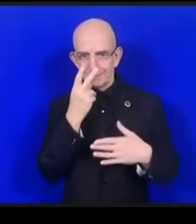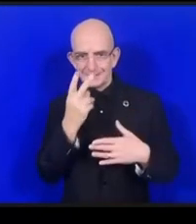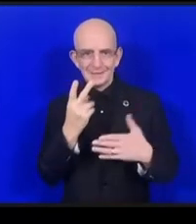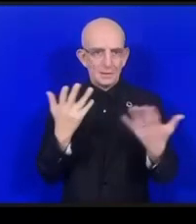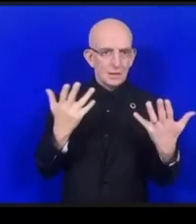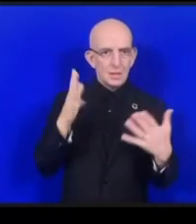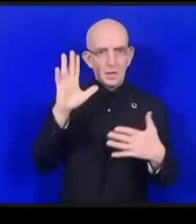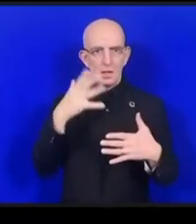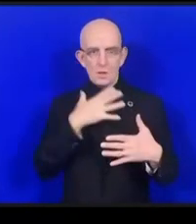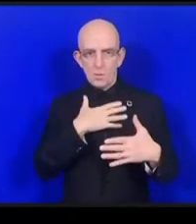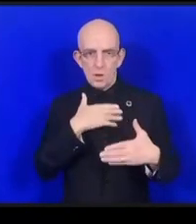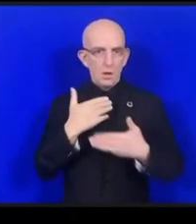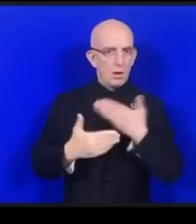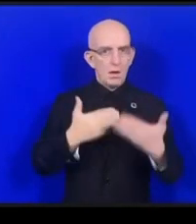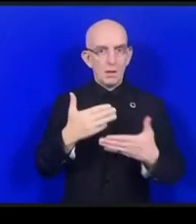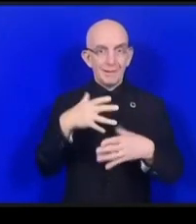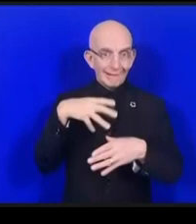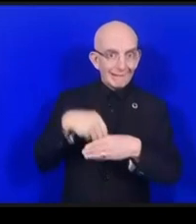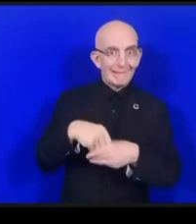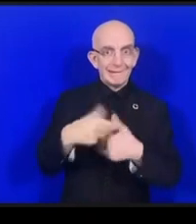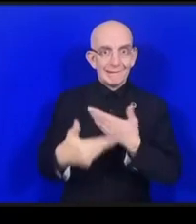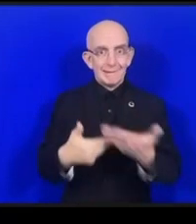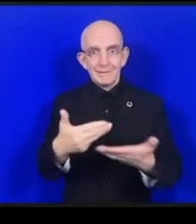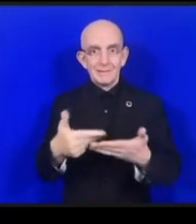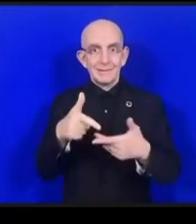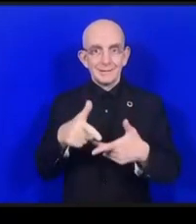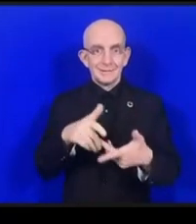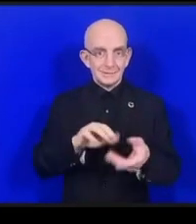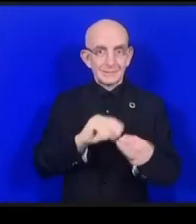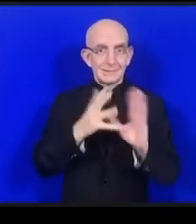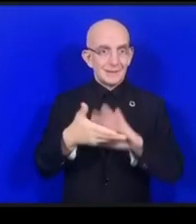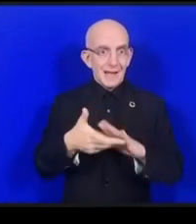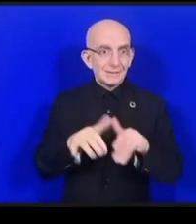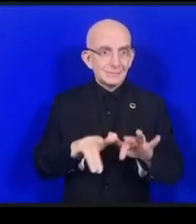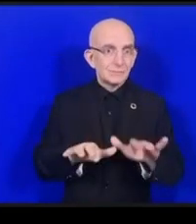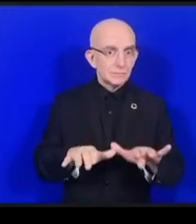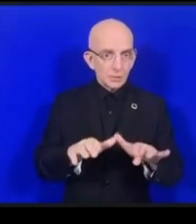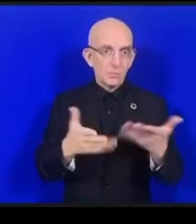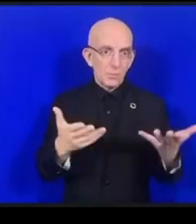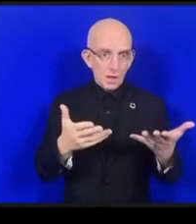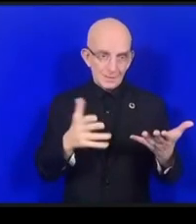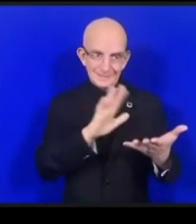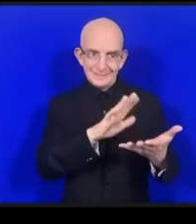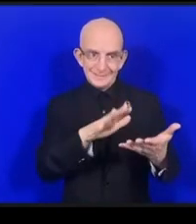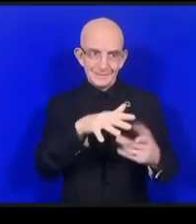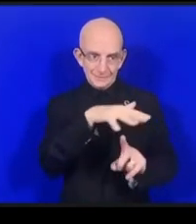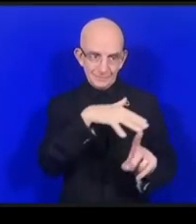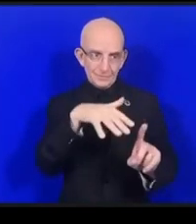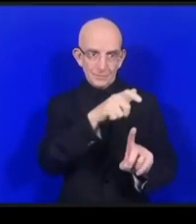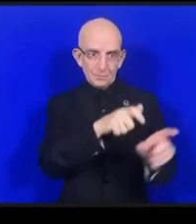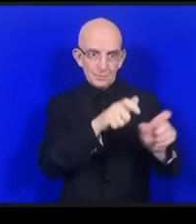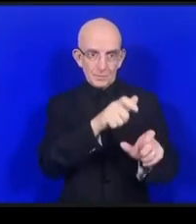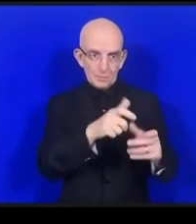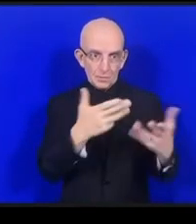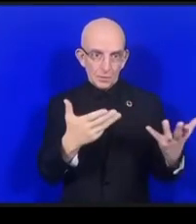цифровой эры и поэтому конечно мы вовлечены и в происходит с интернетом на всех